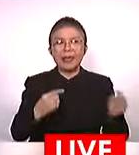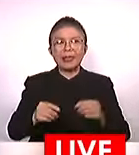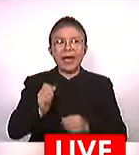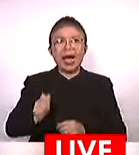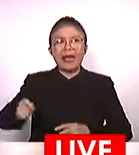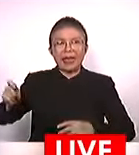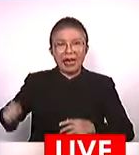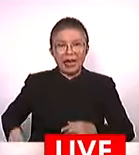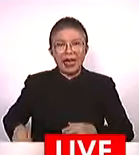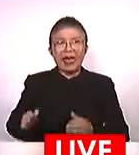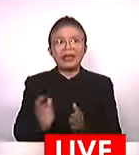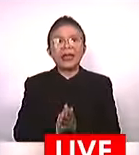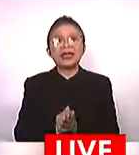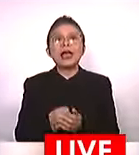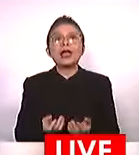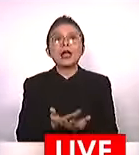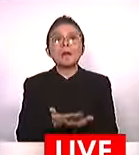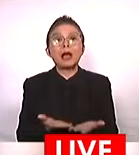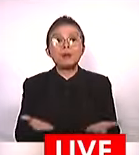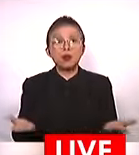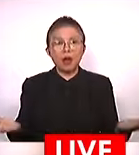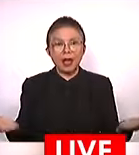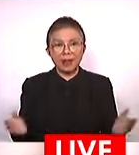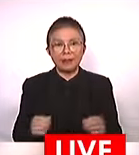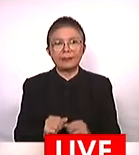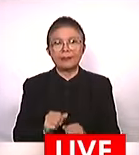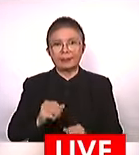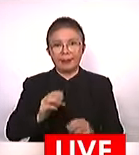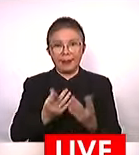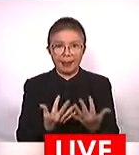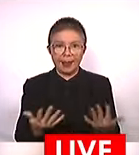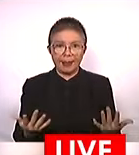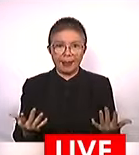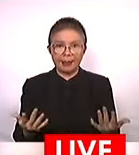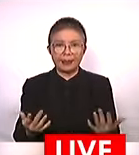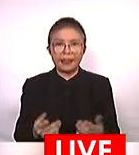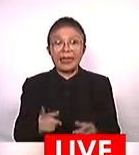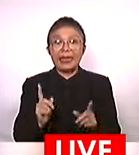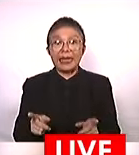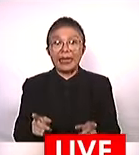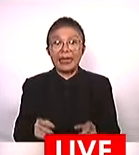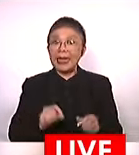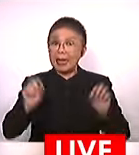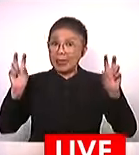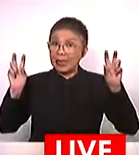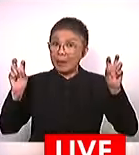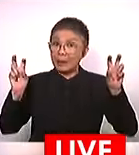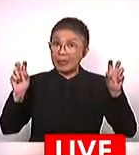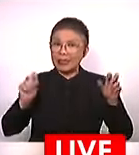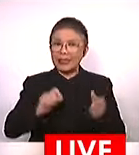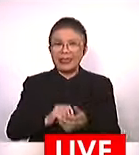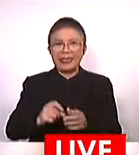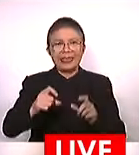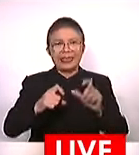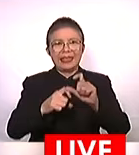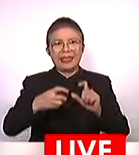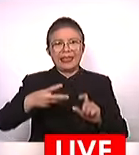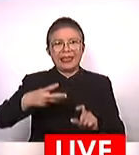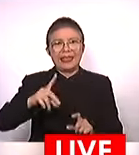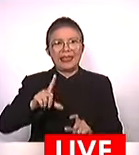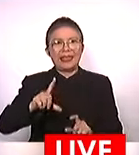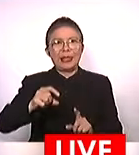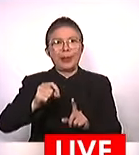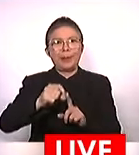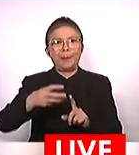keadilan dan kemakmuran rakyat Inilah yang disebut sebagai selepet menjadi